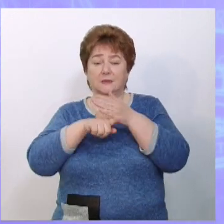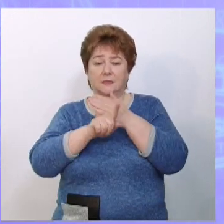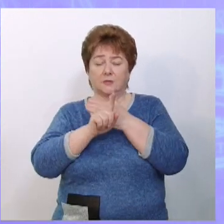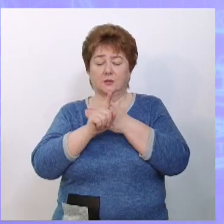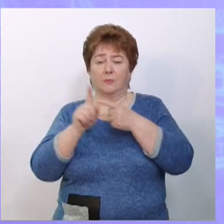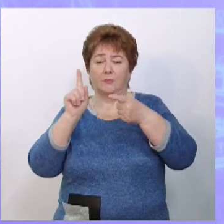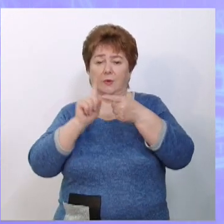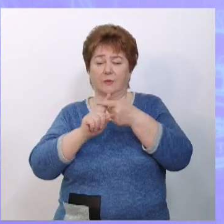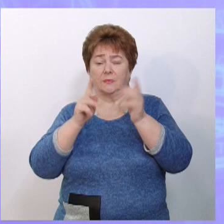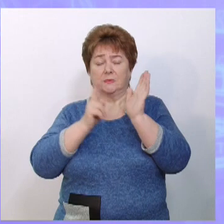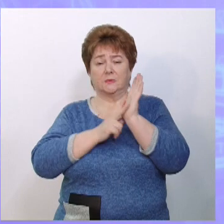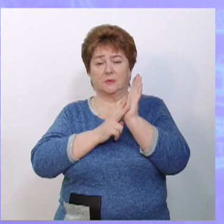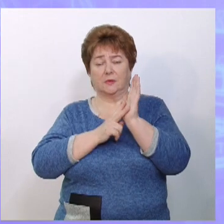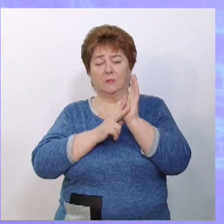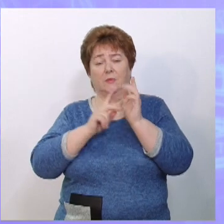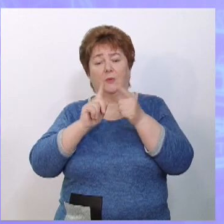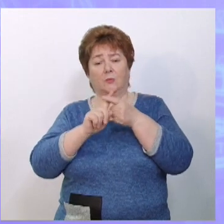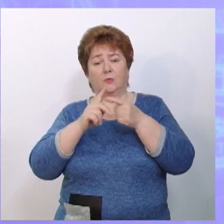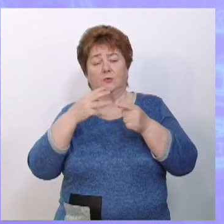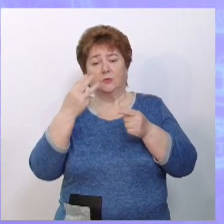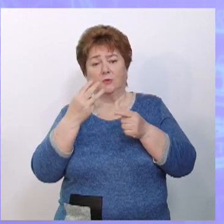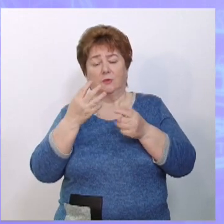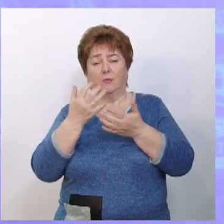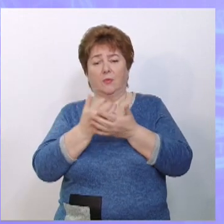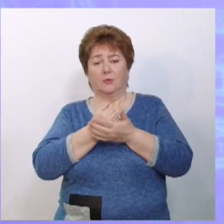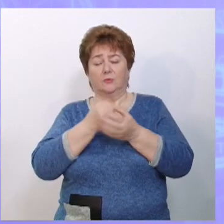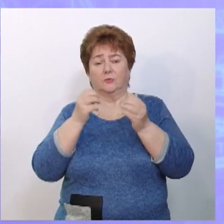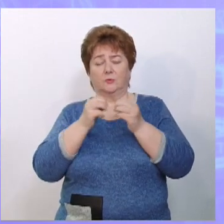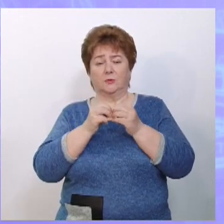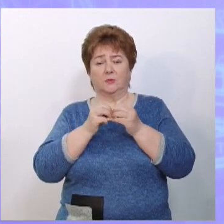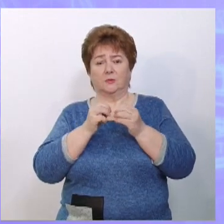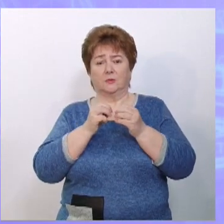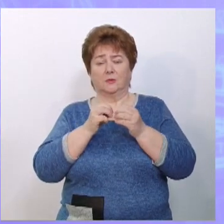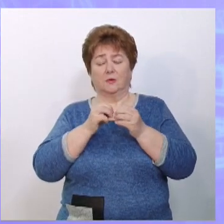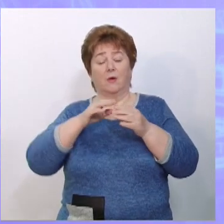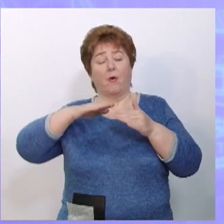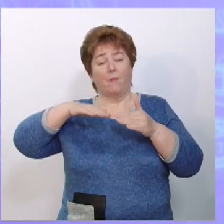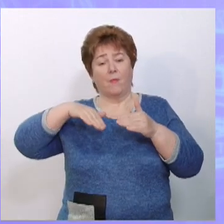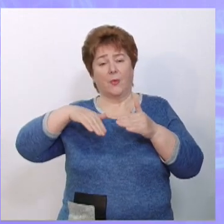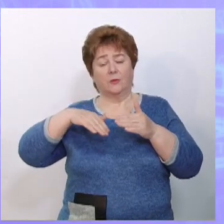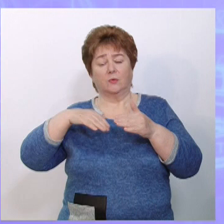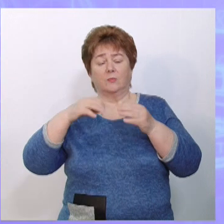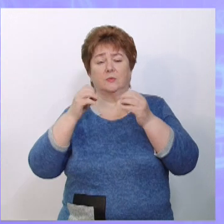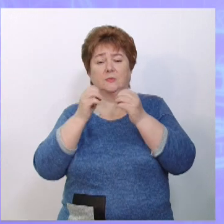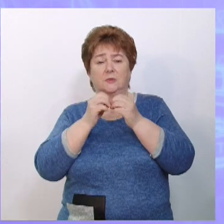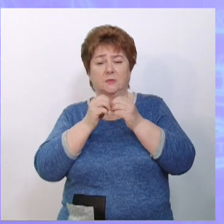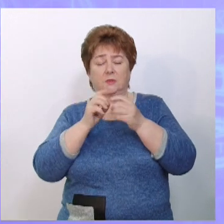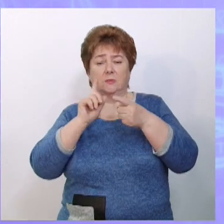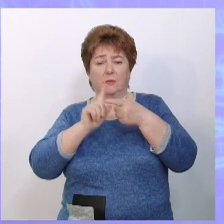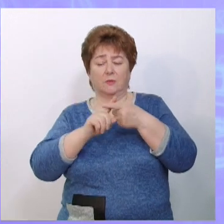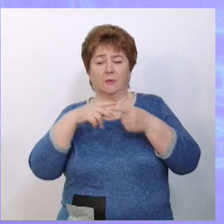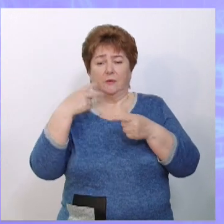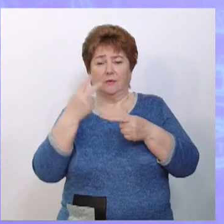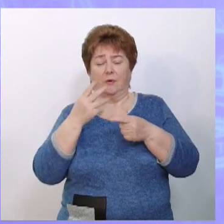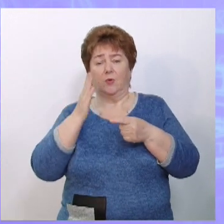Сначала прибавим 7 и 3, мы получим 10. А затем к 10 прибавим